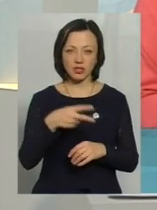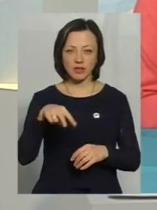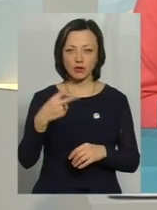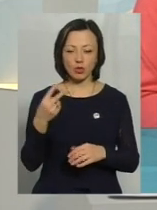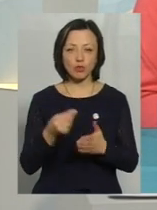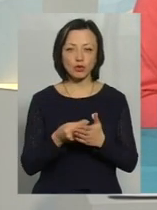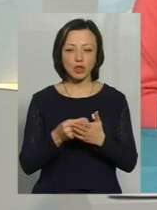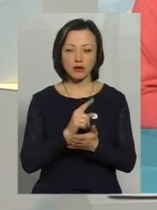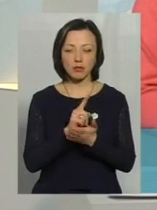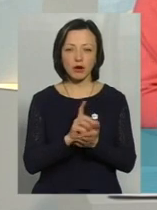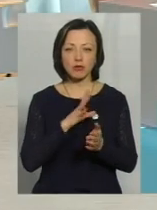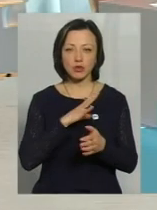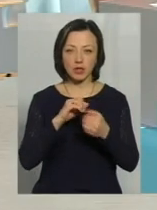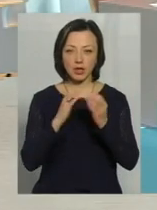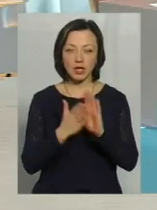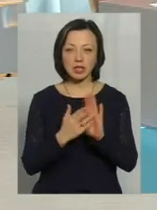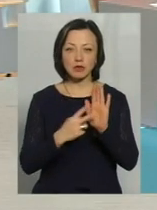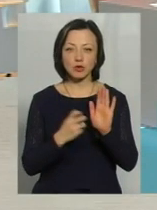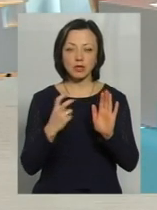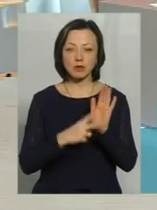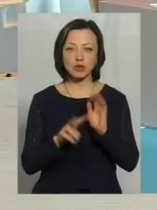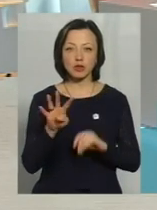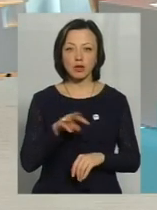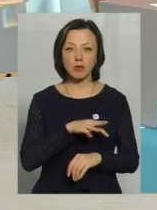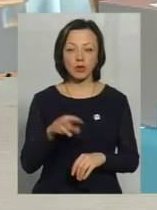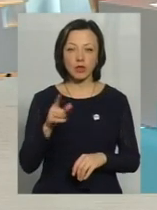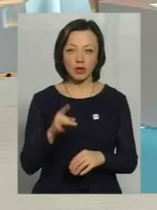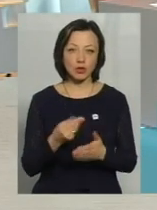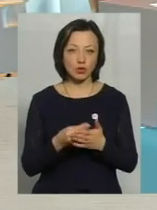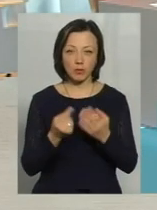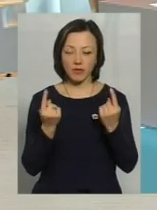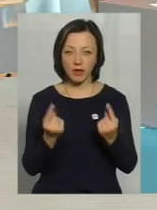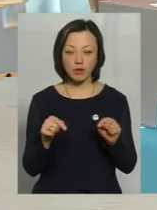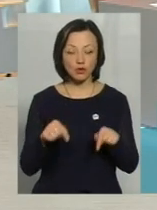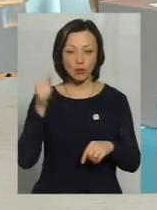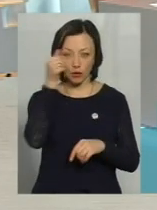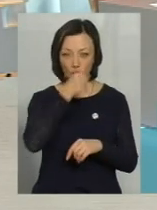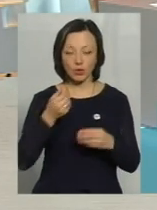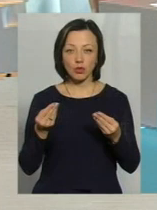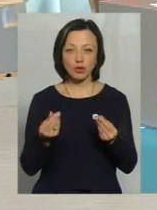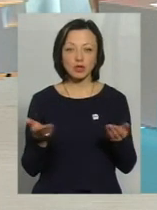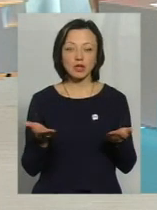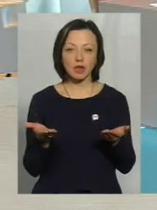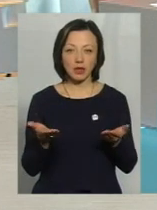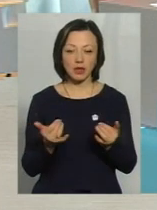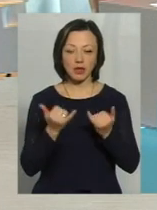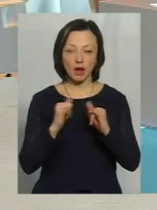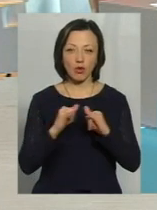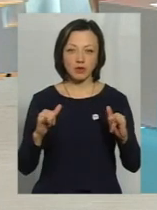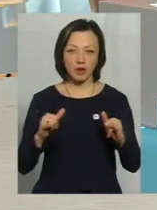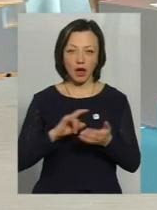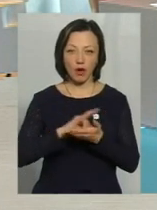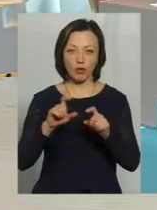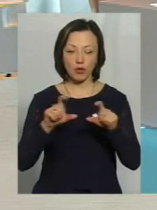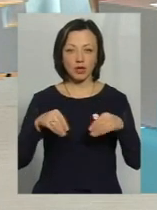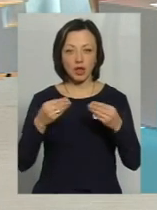має бути обсягом 774 мільйони гривень. Сума чимала. Цього року які кошти для розвитку аеропорту